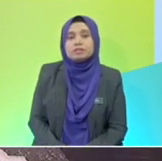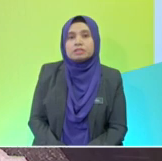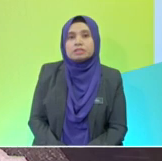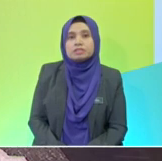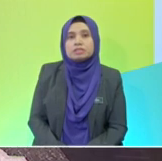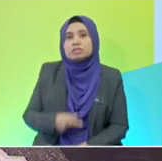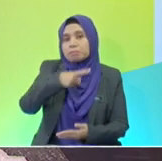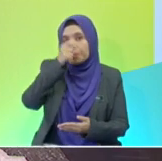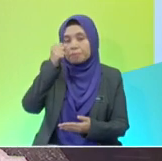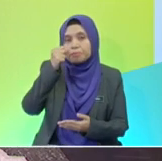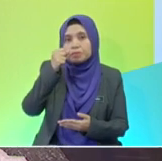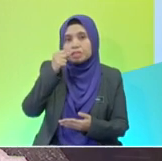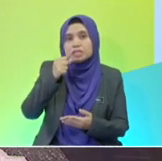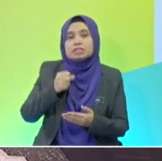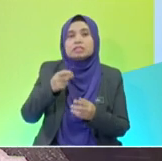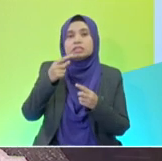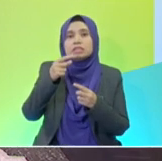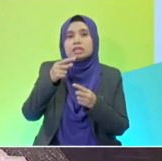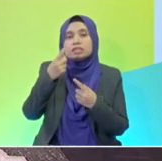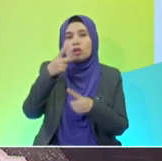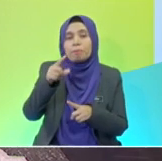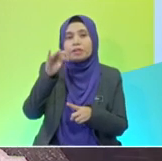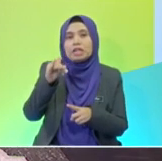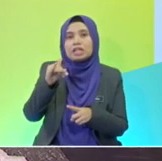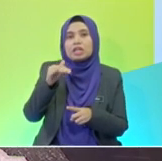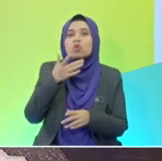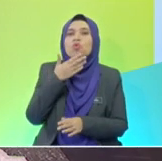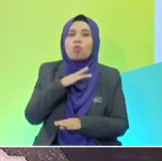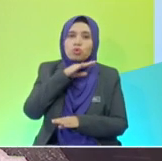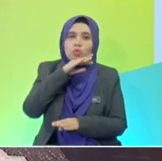sebabnya jawaban akan menjadi cowok kebiasaan